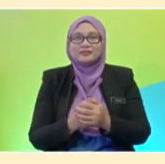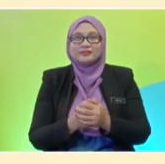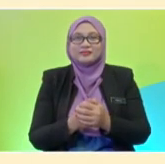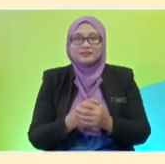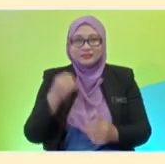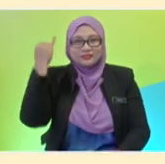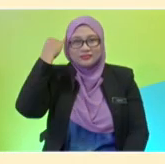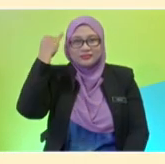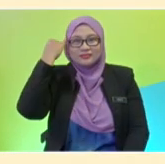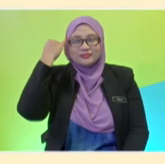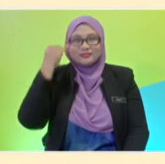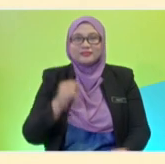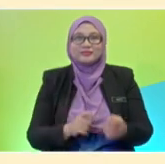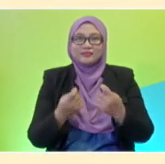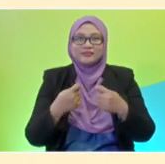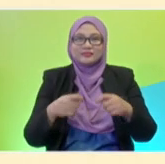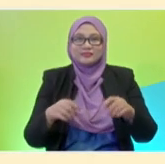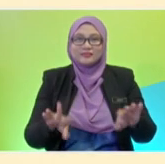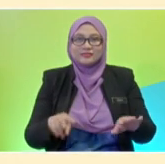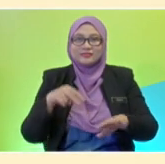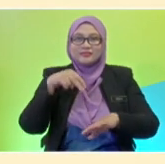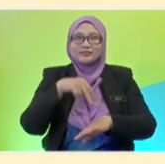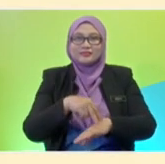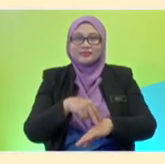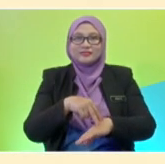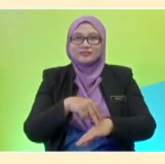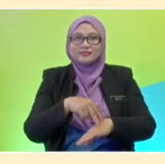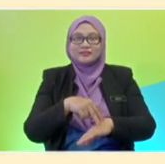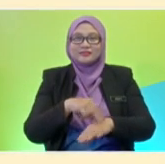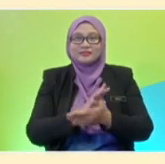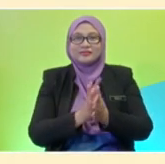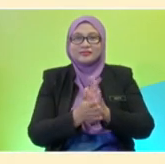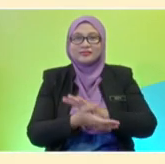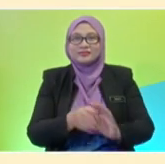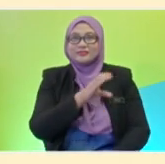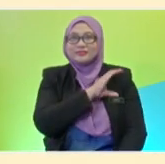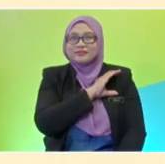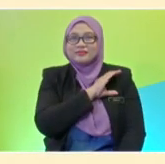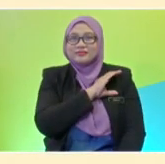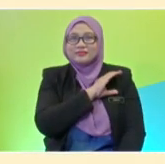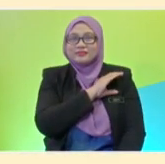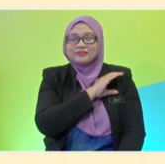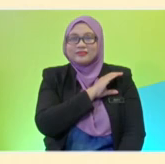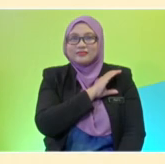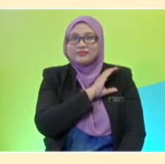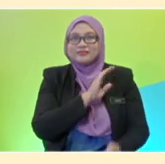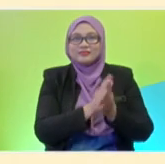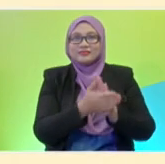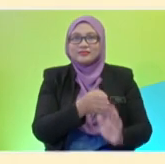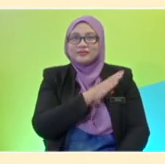dinaikkan pangkat menjadi pengurus besar tanggung jawabnya